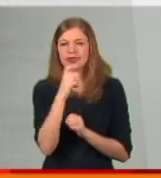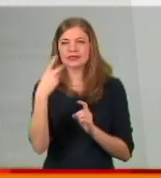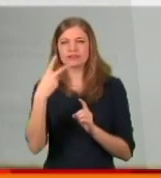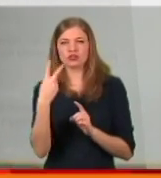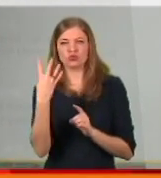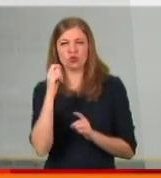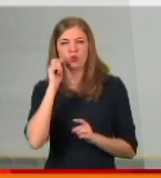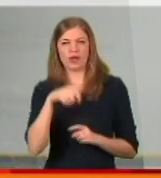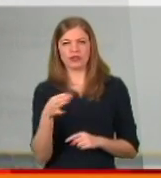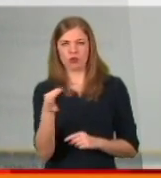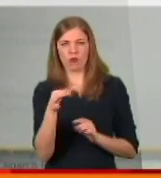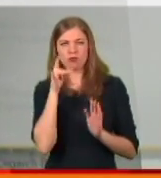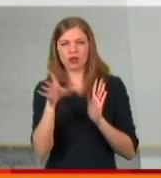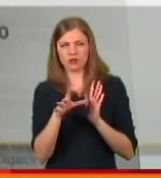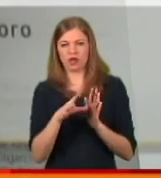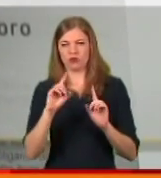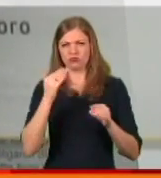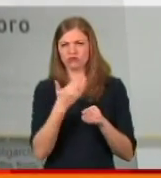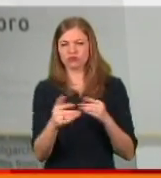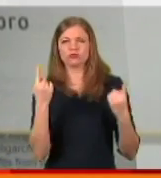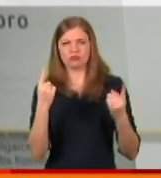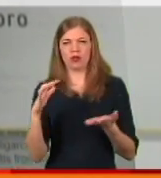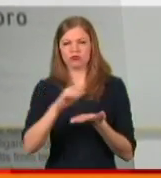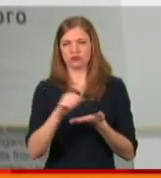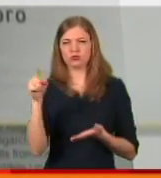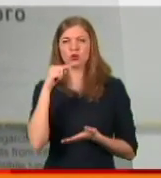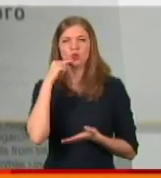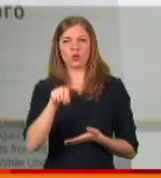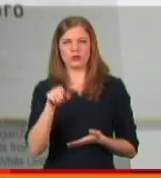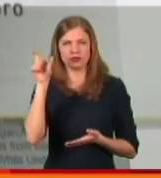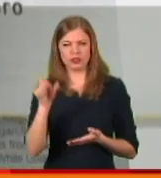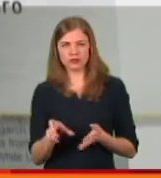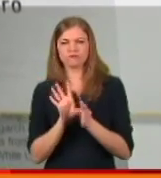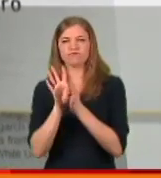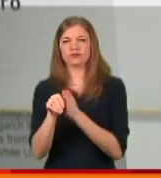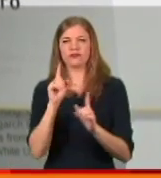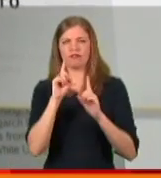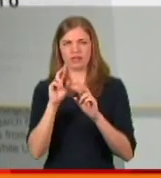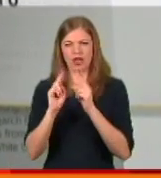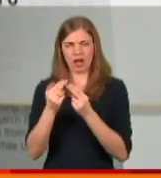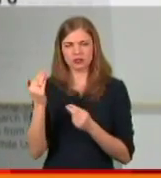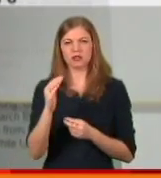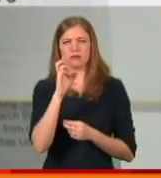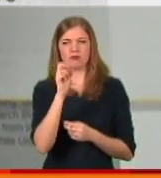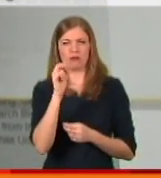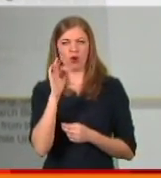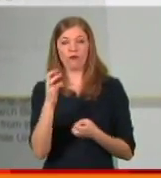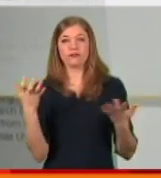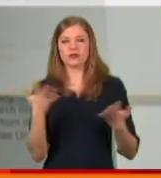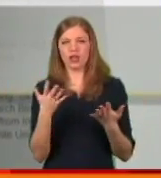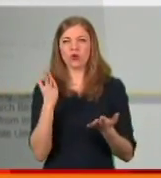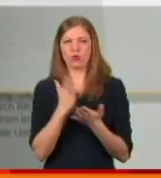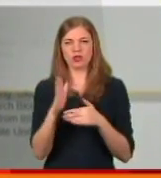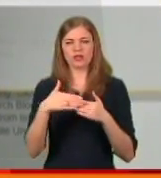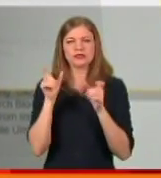з 24 українських Обленерго значною часткою володіє російський націоналіст, член Ради Федерації Олександр Бабаков, на якого